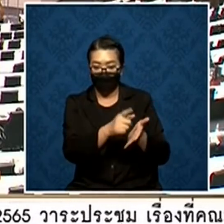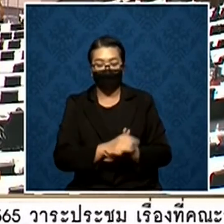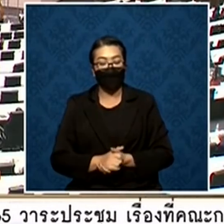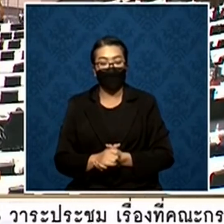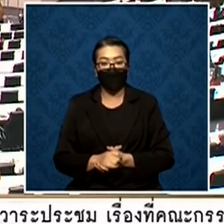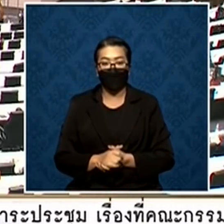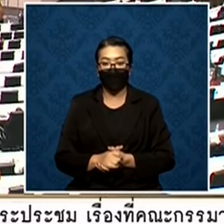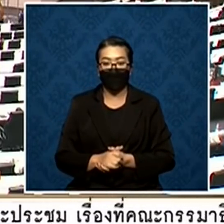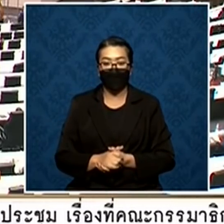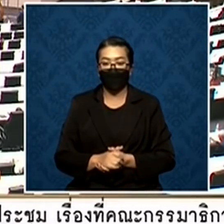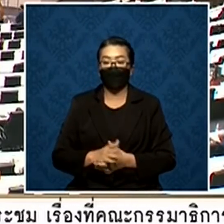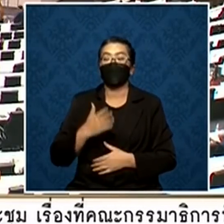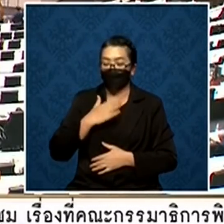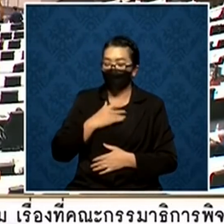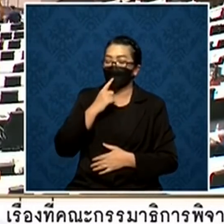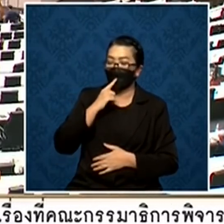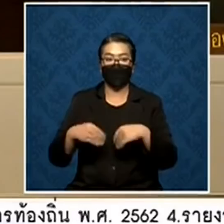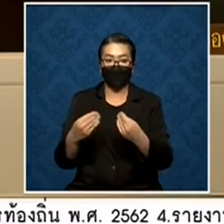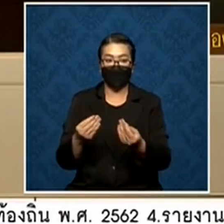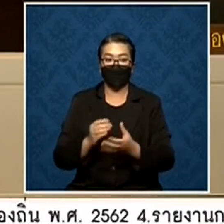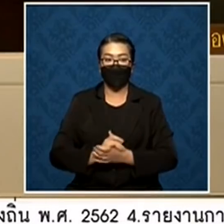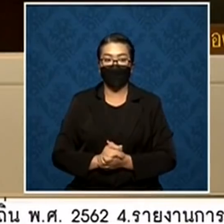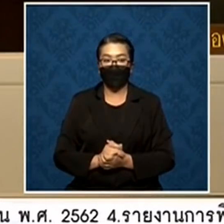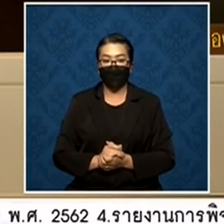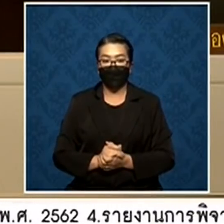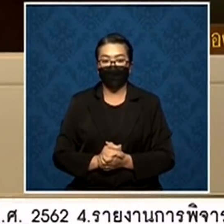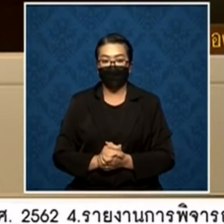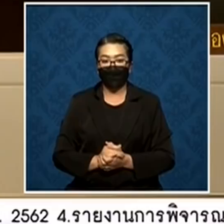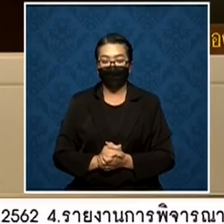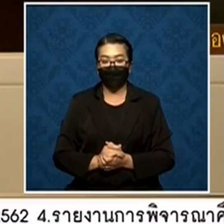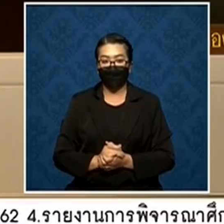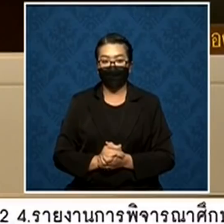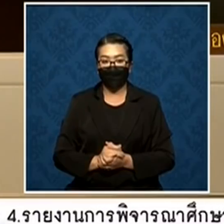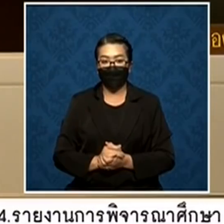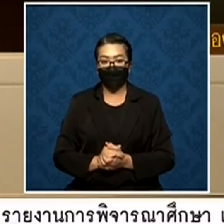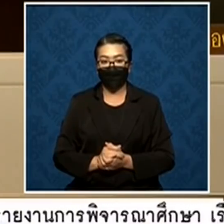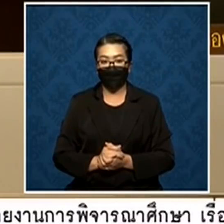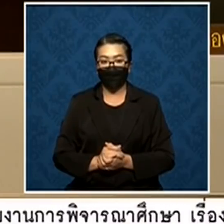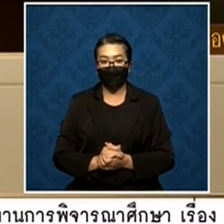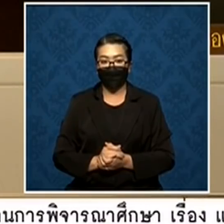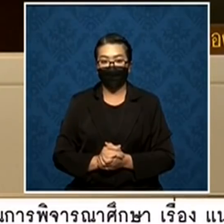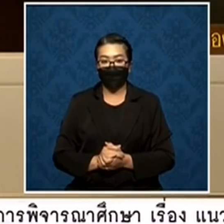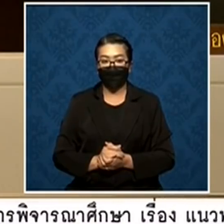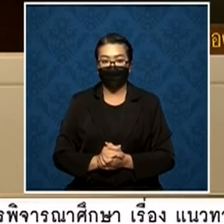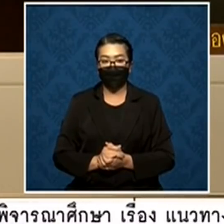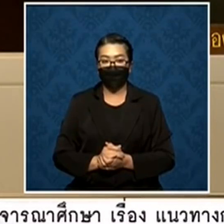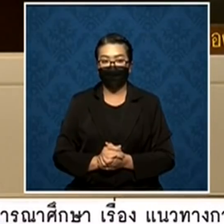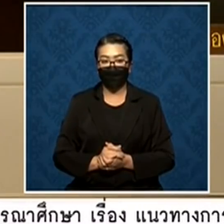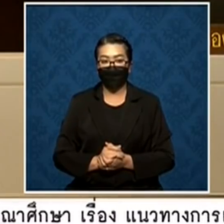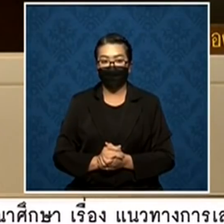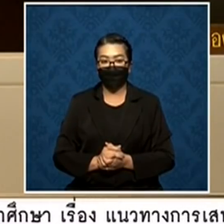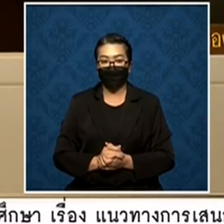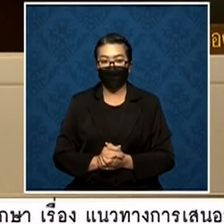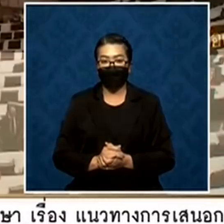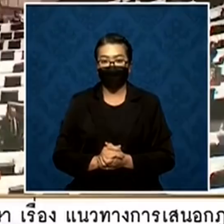ามารถนำมาใช้เป็นกลไกหนึ่งนะครับผ่านทางระบอบรัฐสภาบางคนก็บอกว่านี่มันก็เป็นสามารถที่จะเป็นอาวุธลับอย่างหนึ่งนะครับ